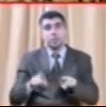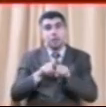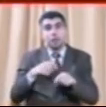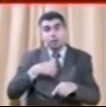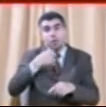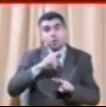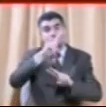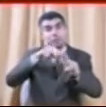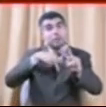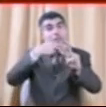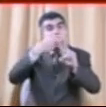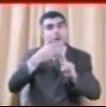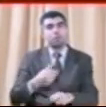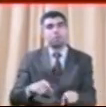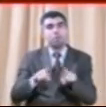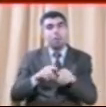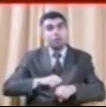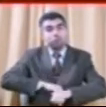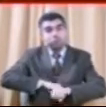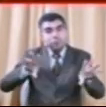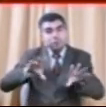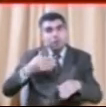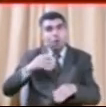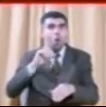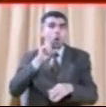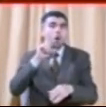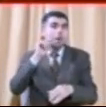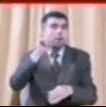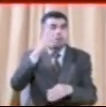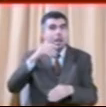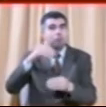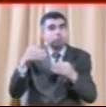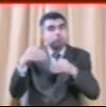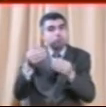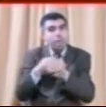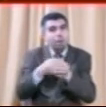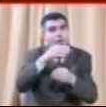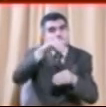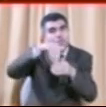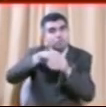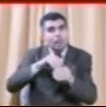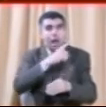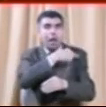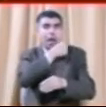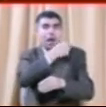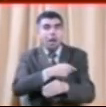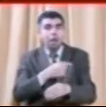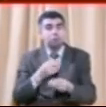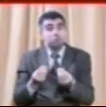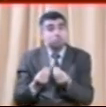السيدة النائبة المحترمة تلاميذ الاغتصاب ينبغي معالجته ضمن مجموعة من